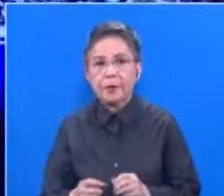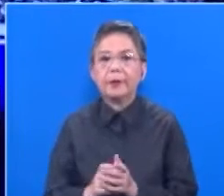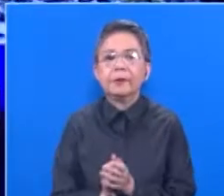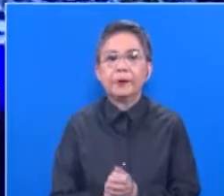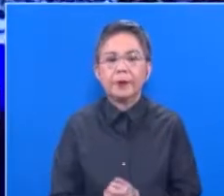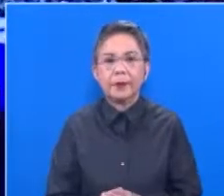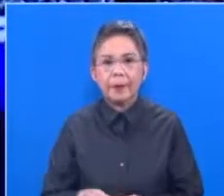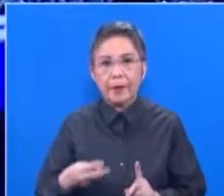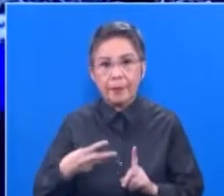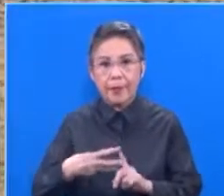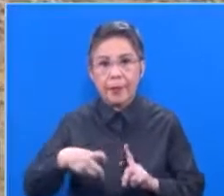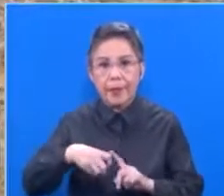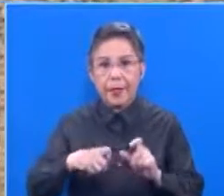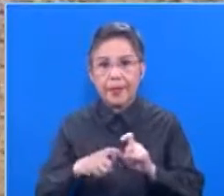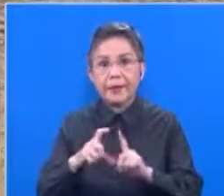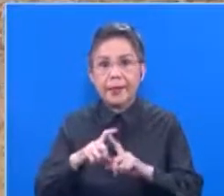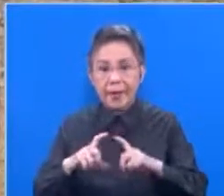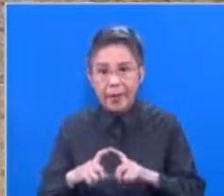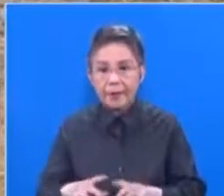Rescue.